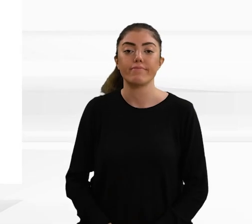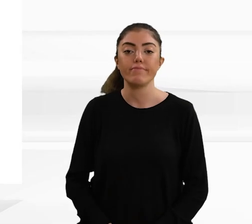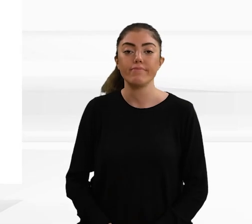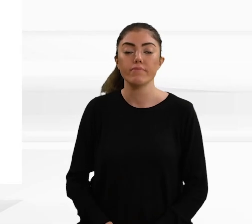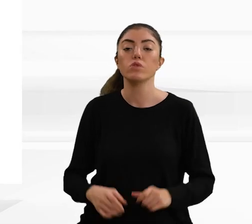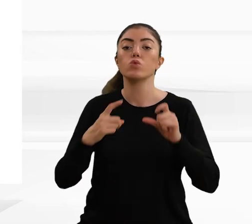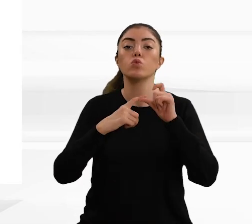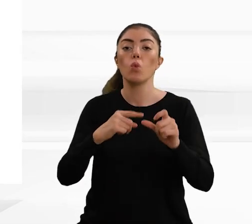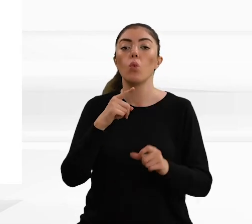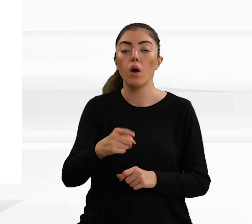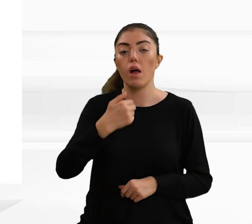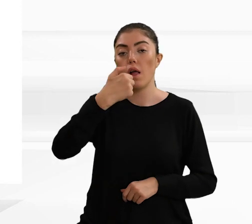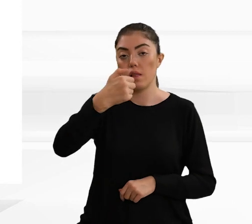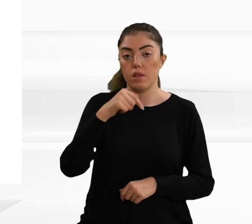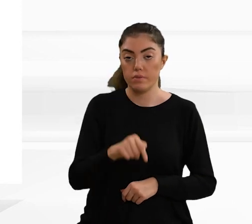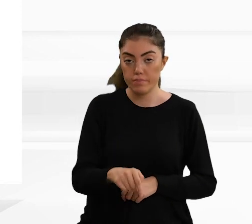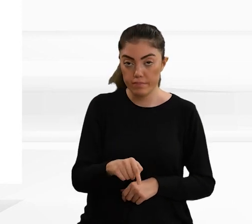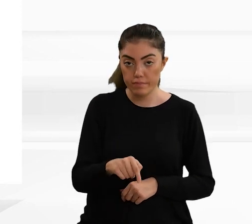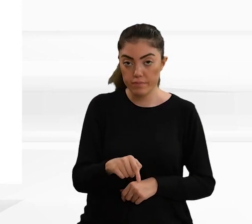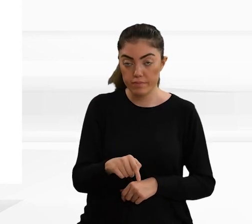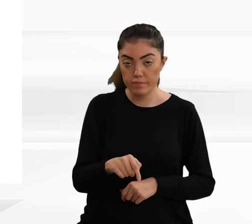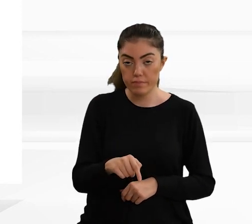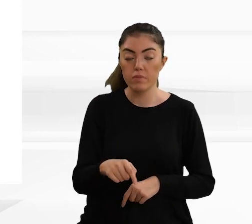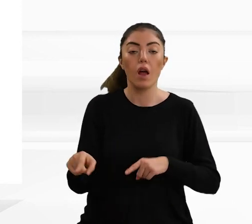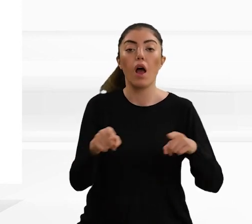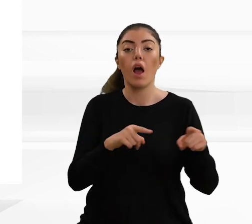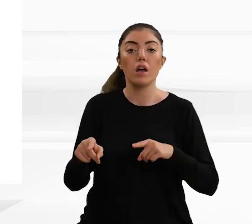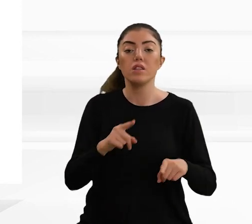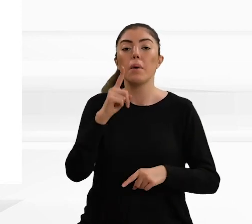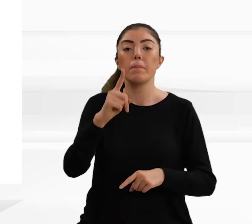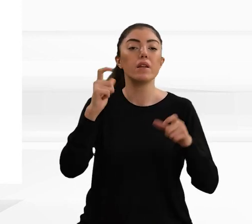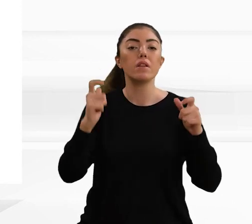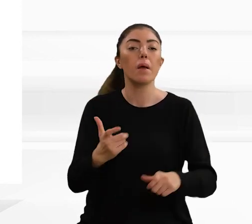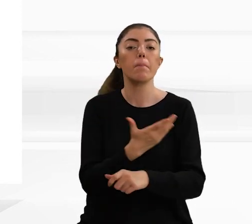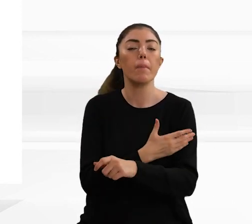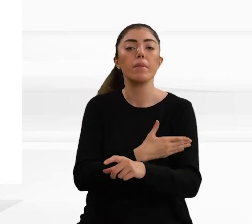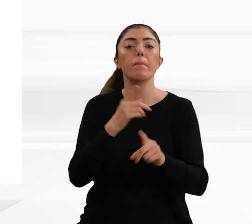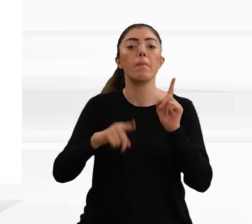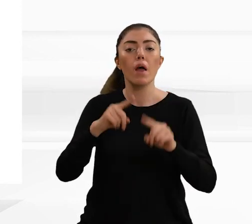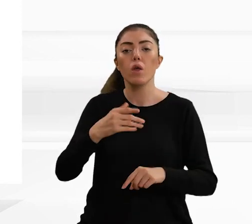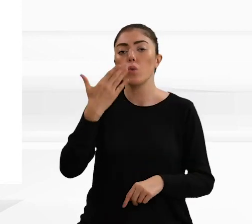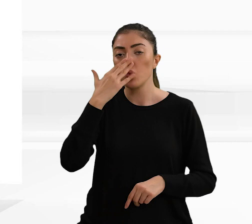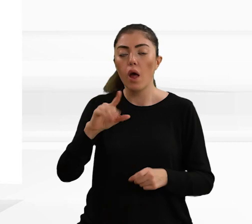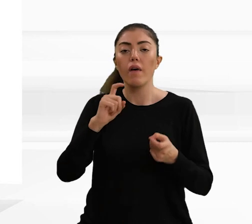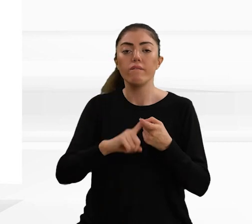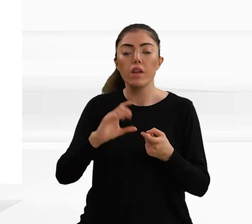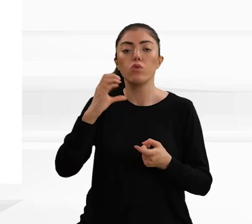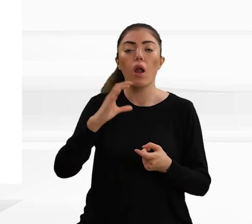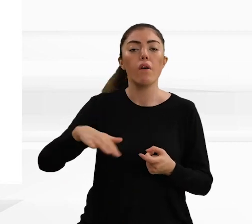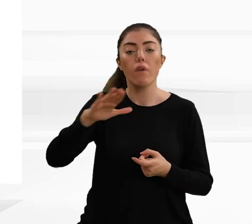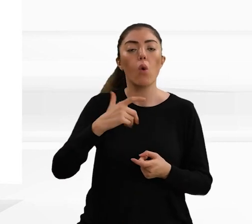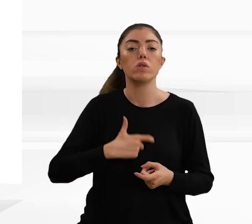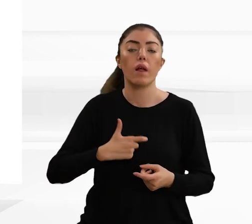xso ru6 The A aşağıda bir yörenin bazı doğal ve beşeri özellikleri